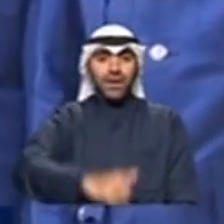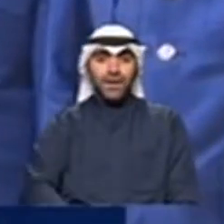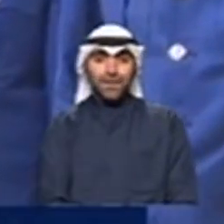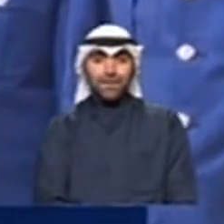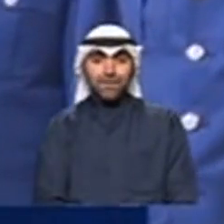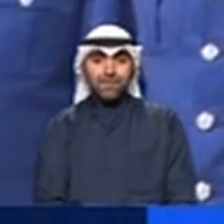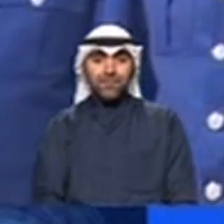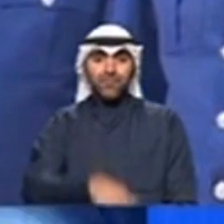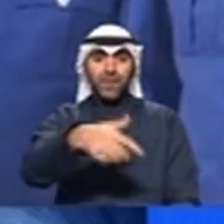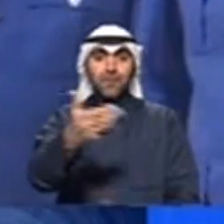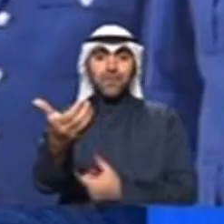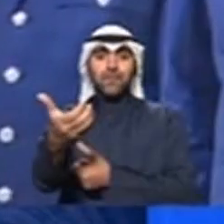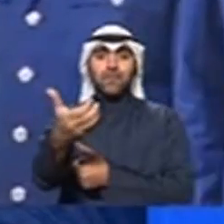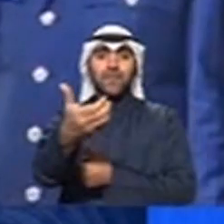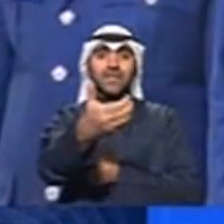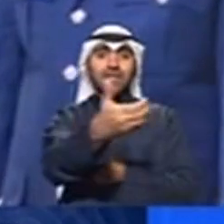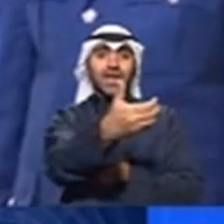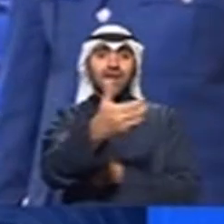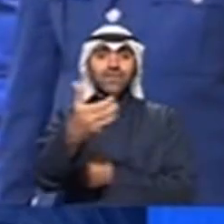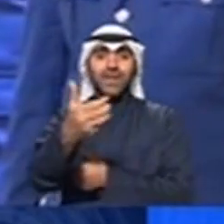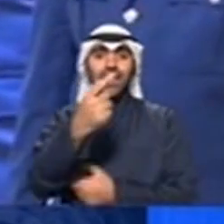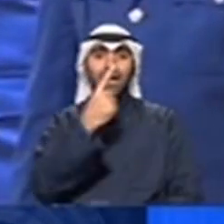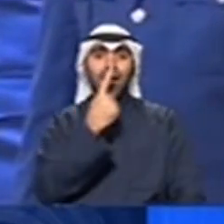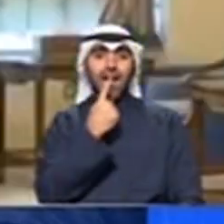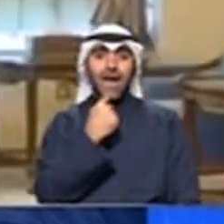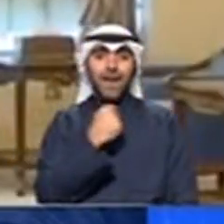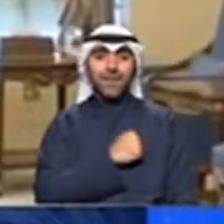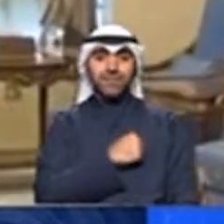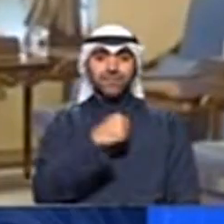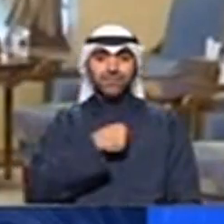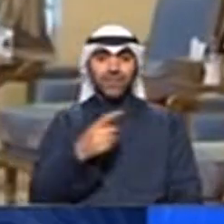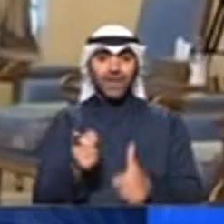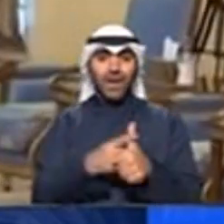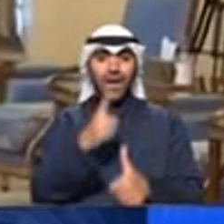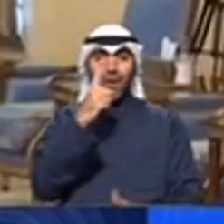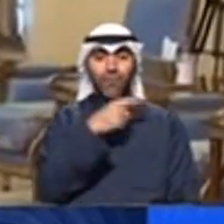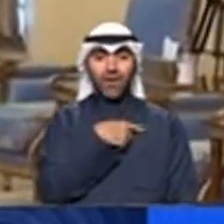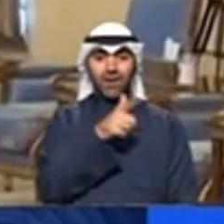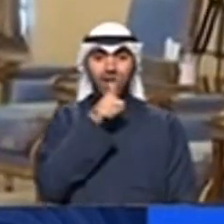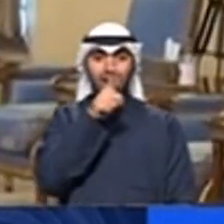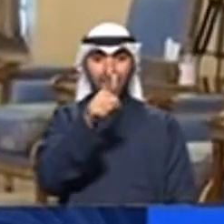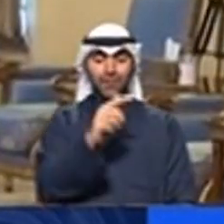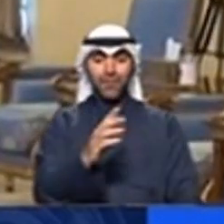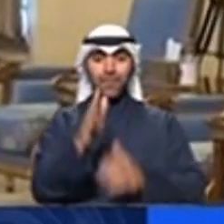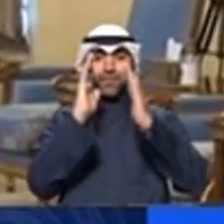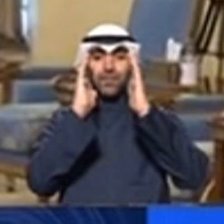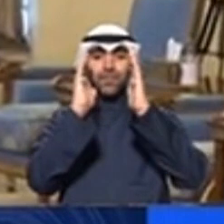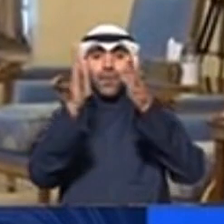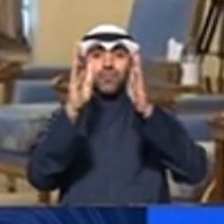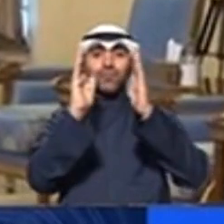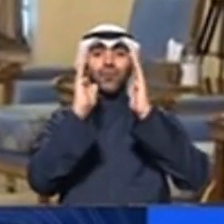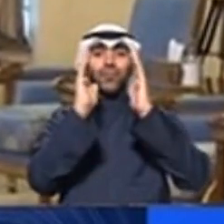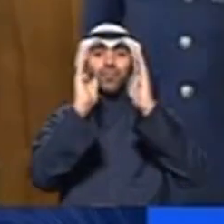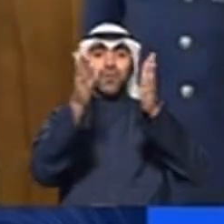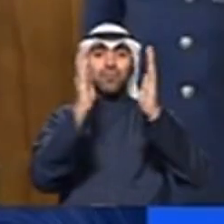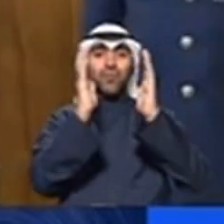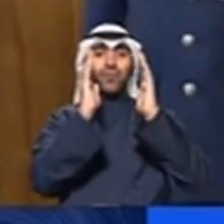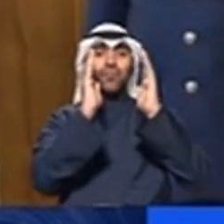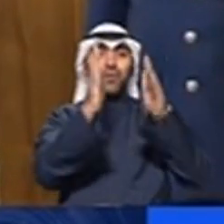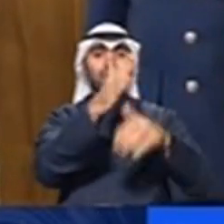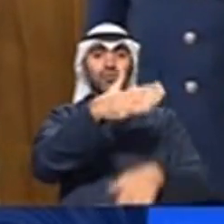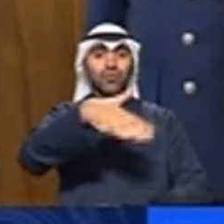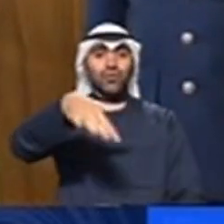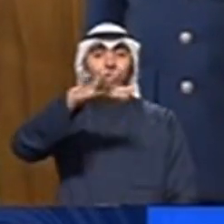منتسبي قوة الإطفاء، أول شيء أنا أتقدم بالتهنئة لكم في شرف الالتحاق